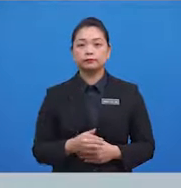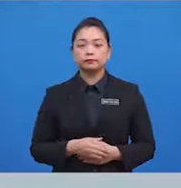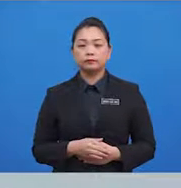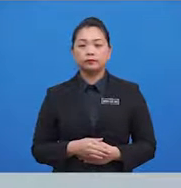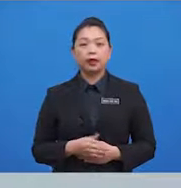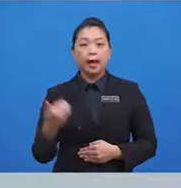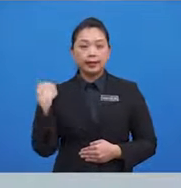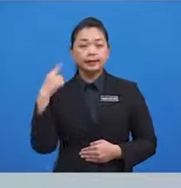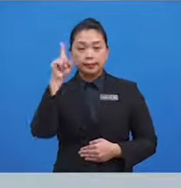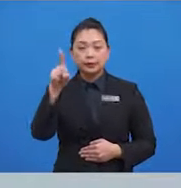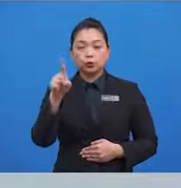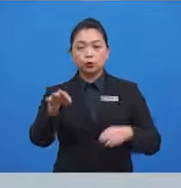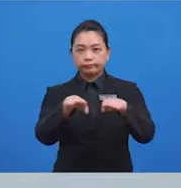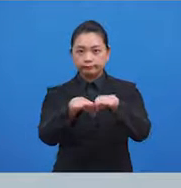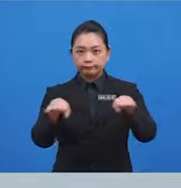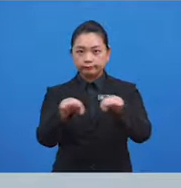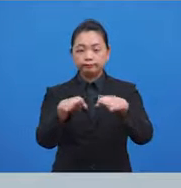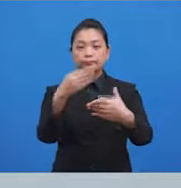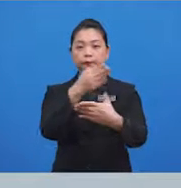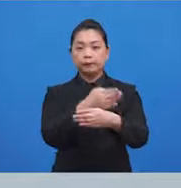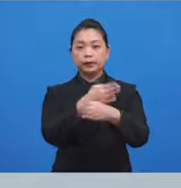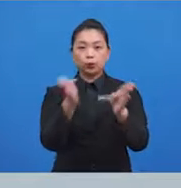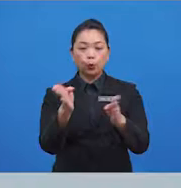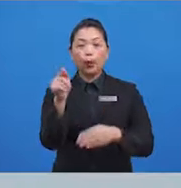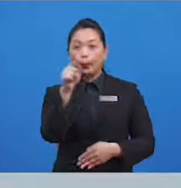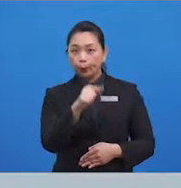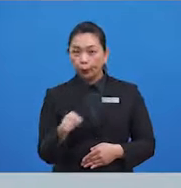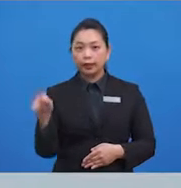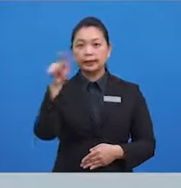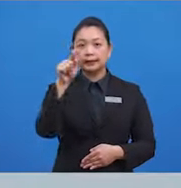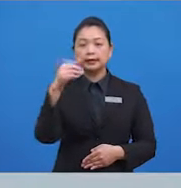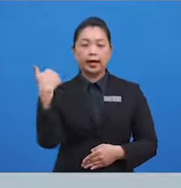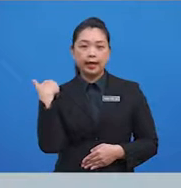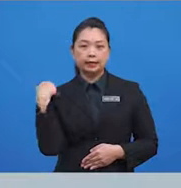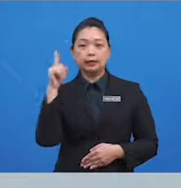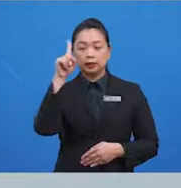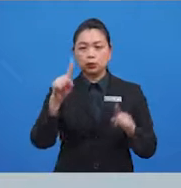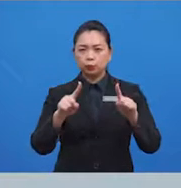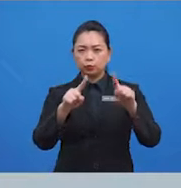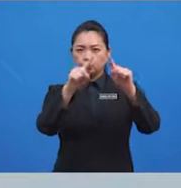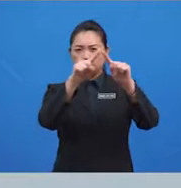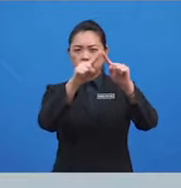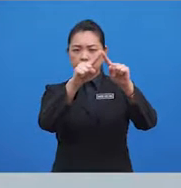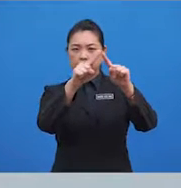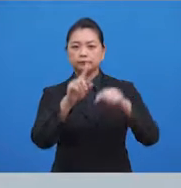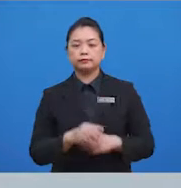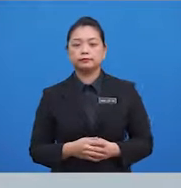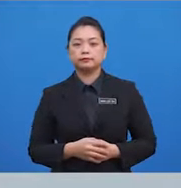Kon mempunyai satu tapak rata berbentuk bulatan dan mempunyai satu puncak